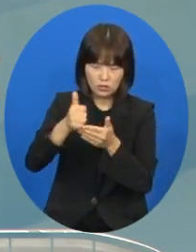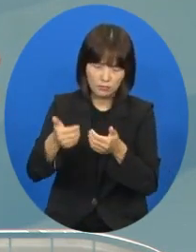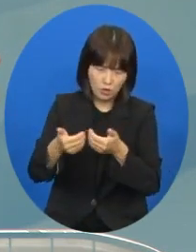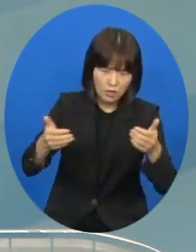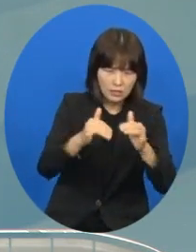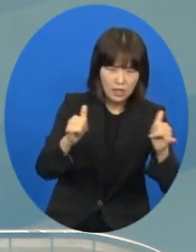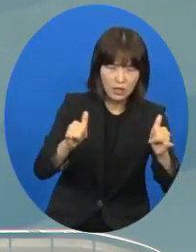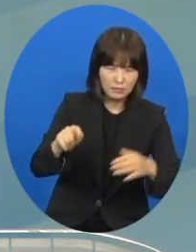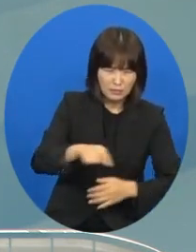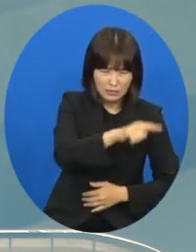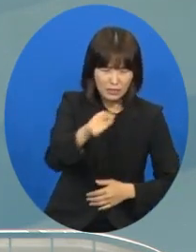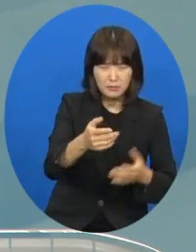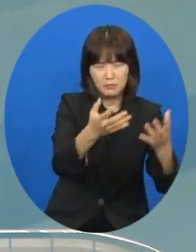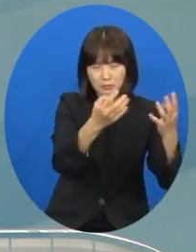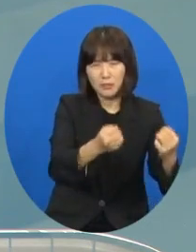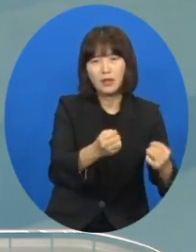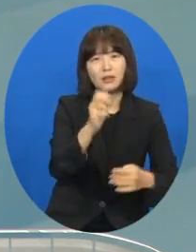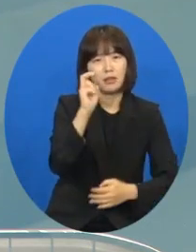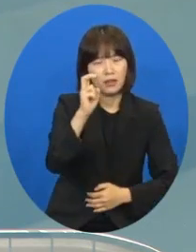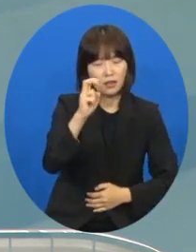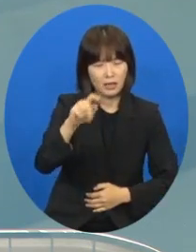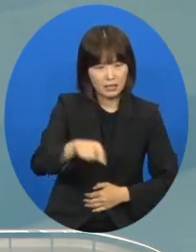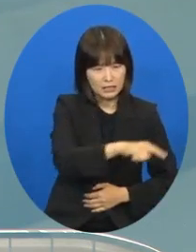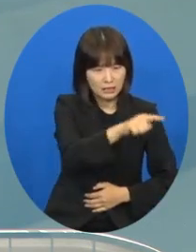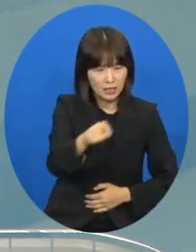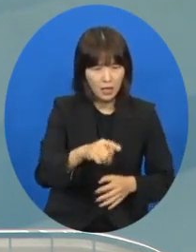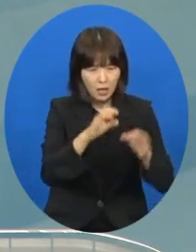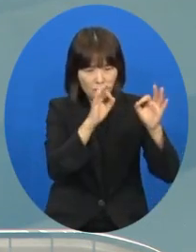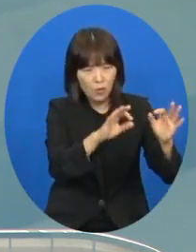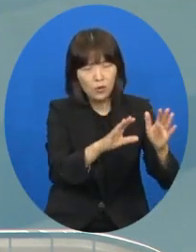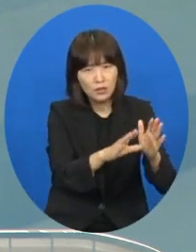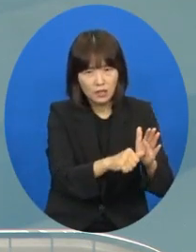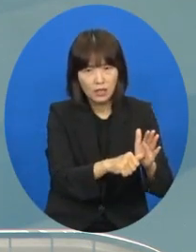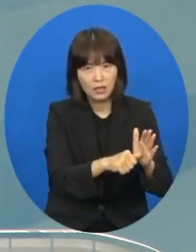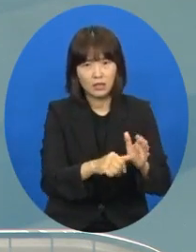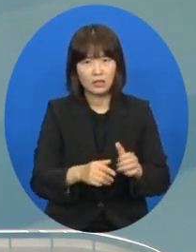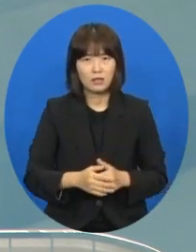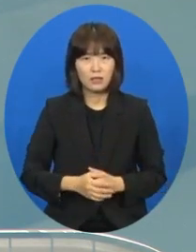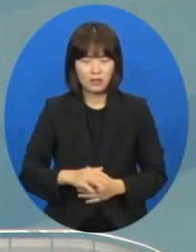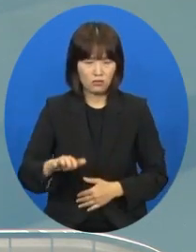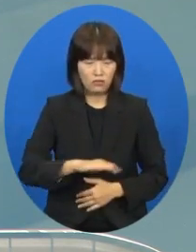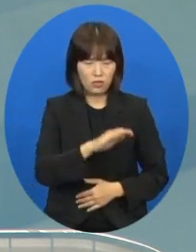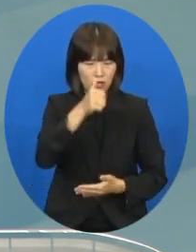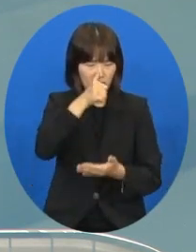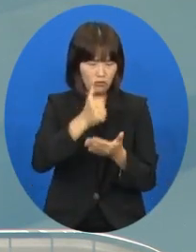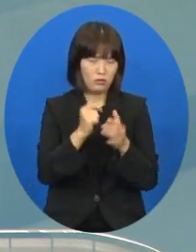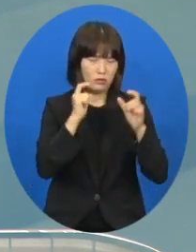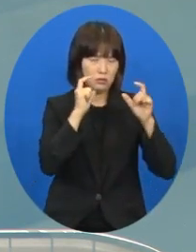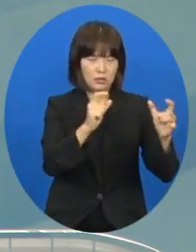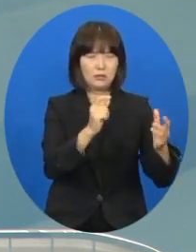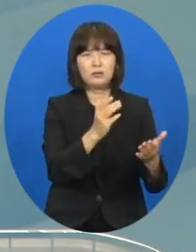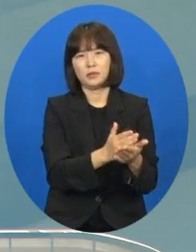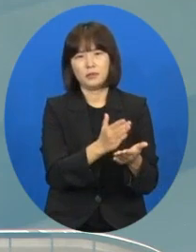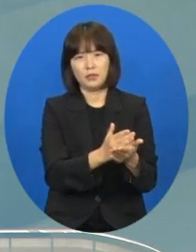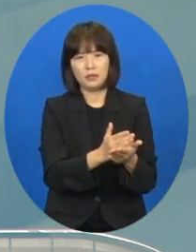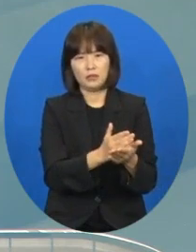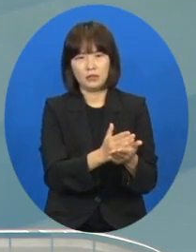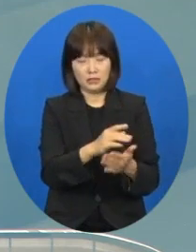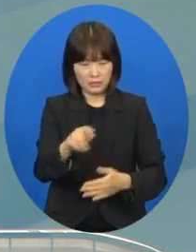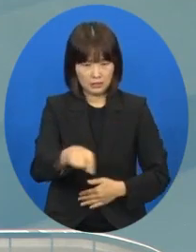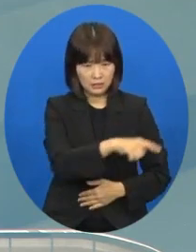많았겠어요. 근데 그 사람들을 볼 때 절대로 우리가 정죄하지 맙시다. 그